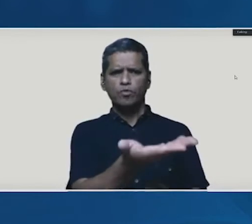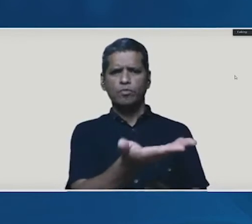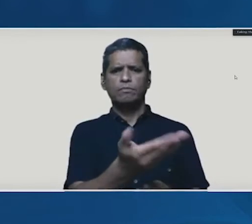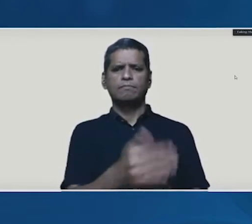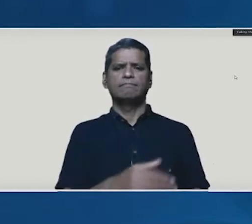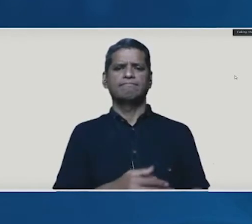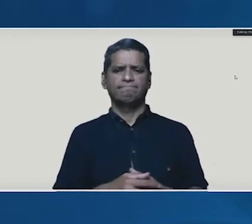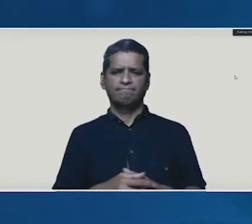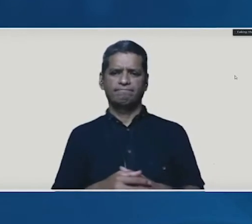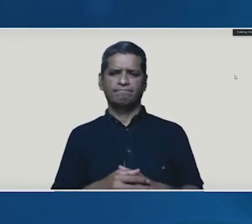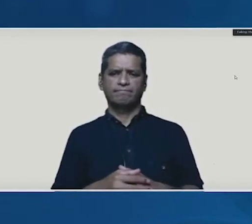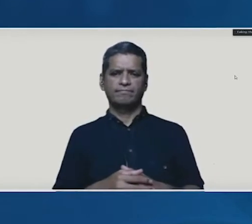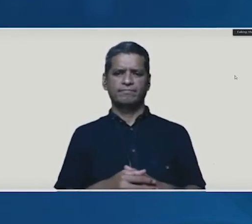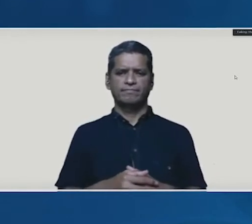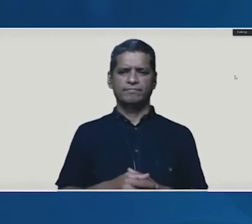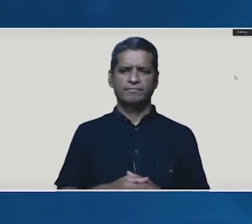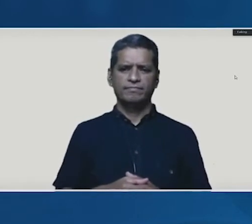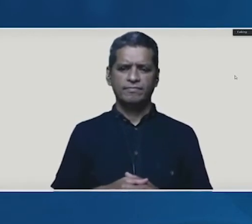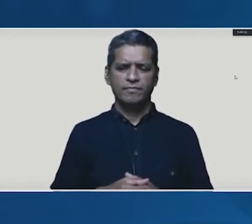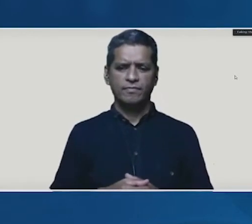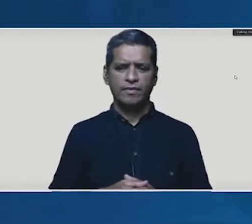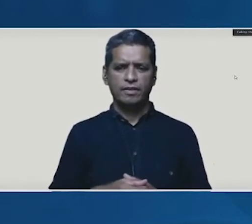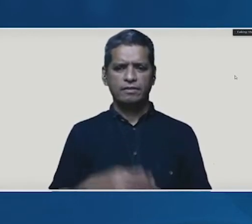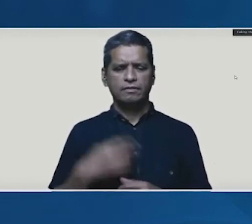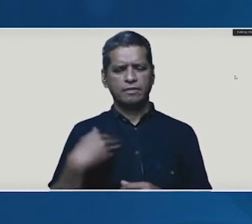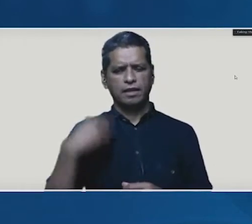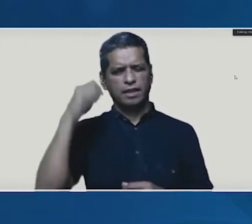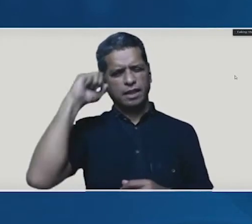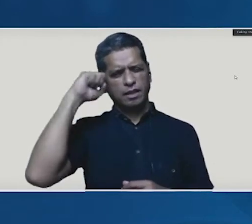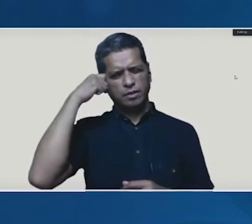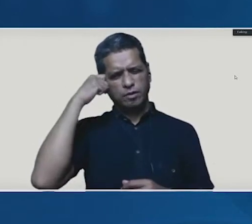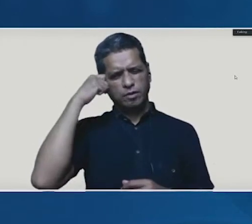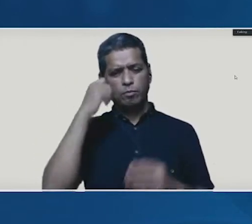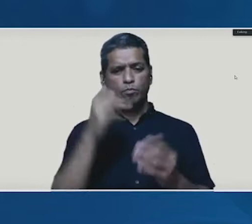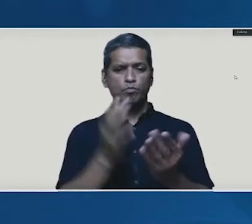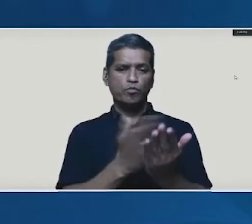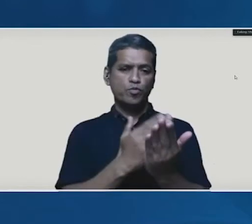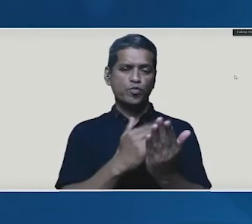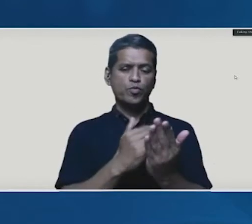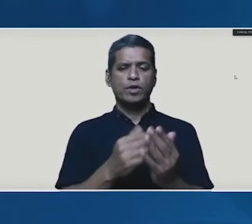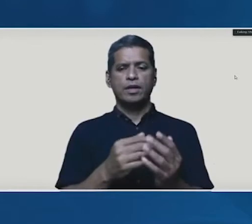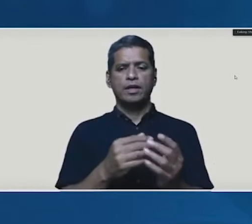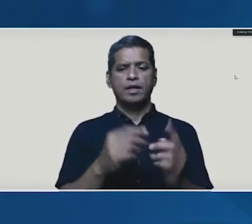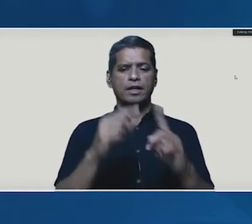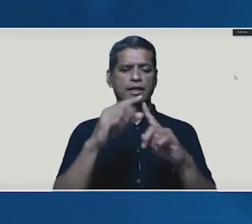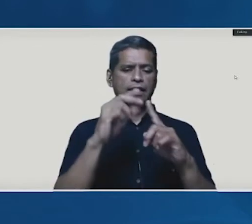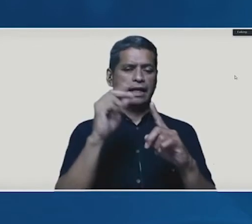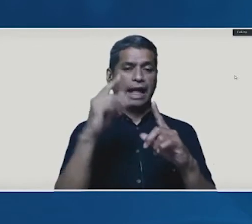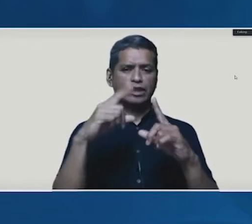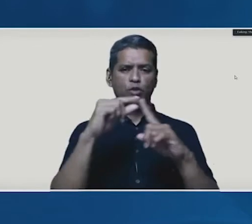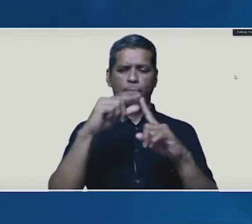Saya masih ingat di dalam buku nasehat Paulus kepada Timotius jangan